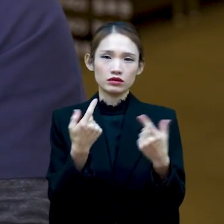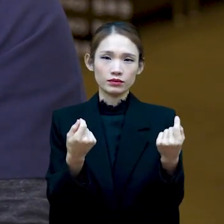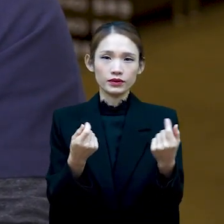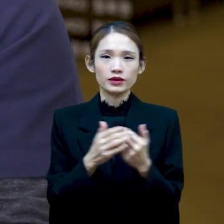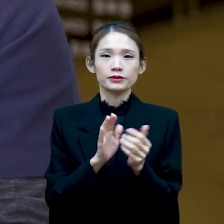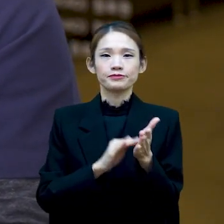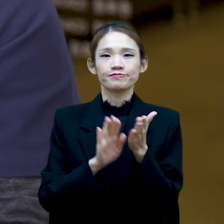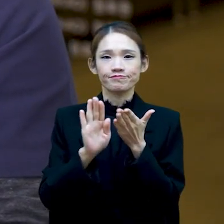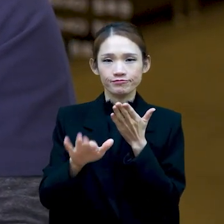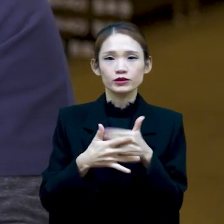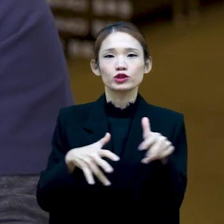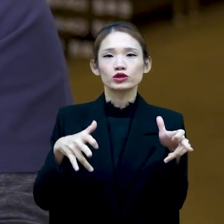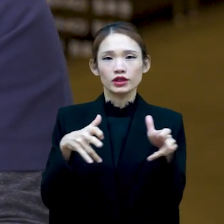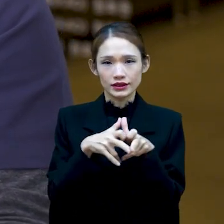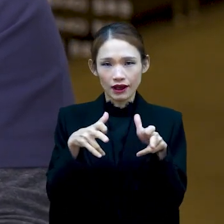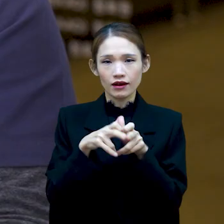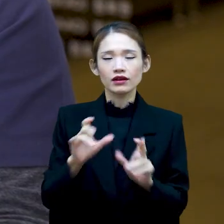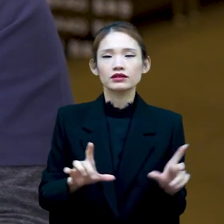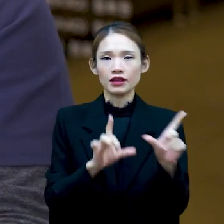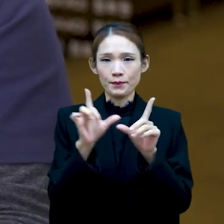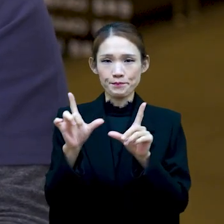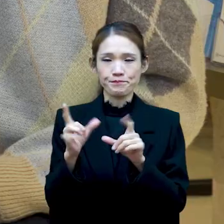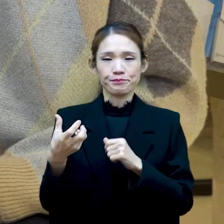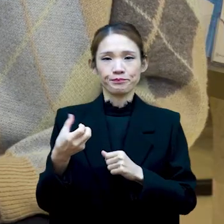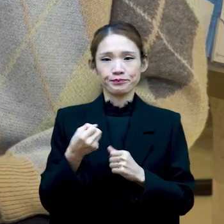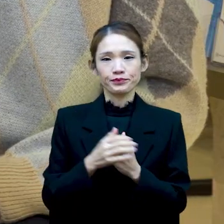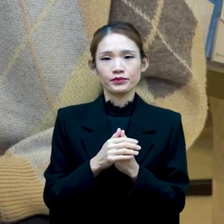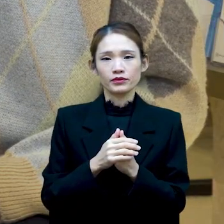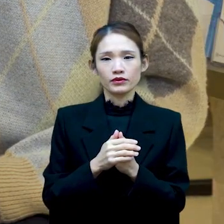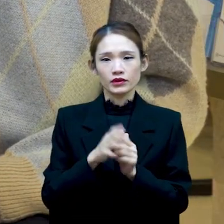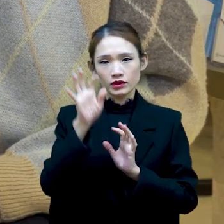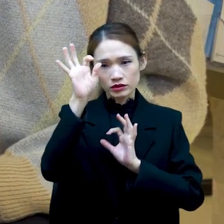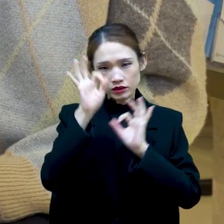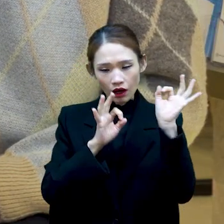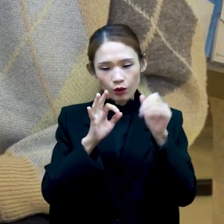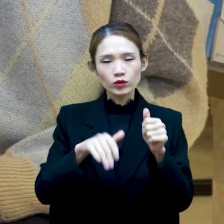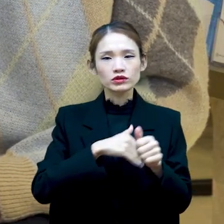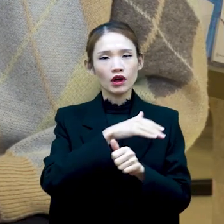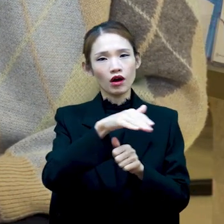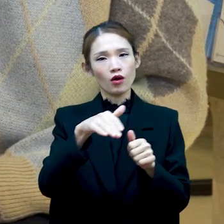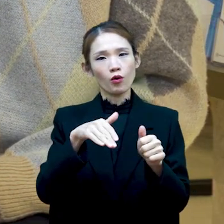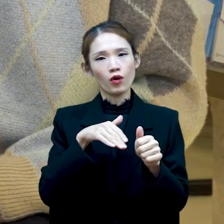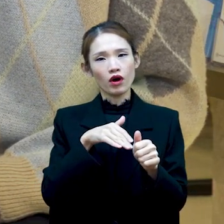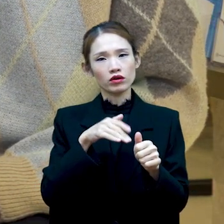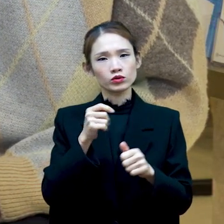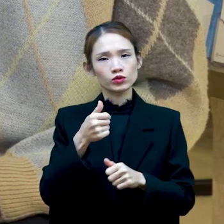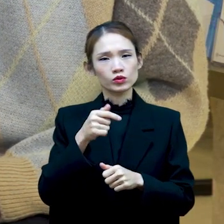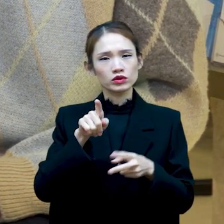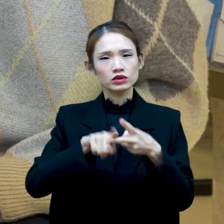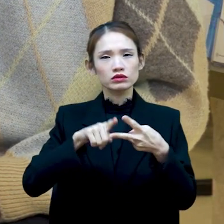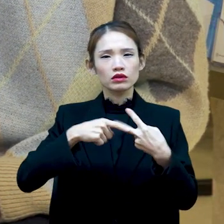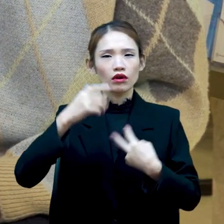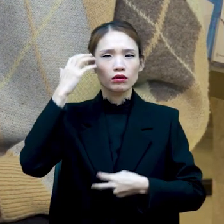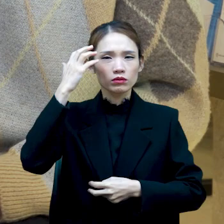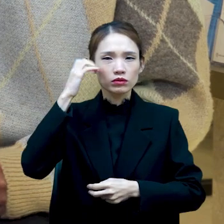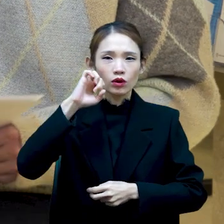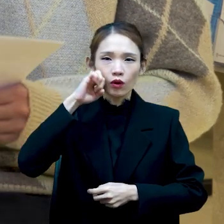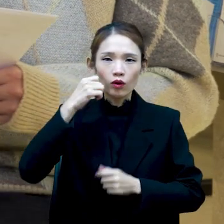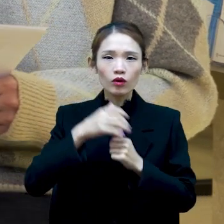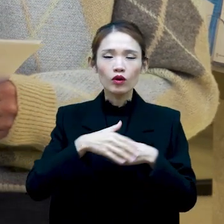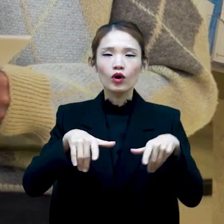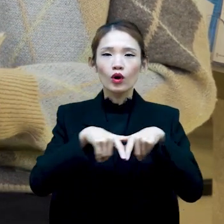일이라, 그래서 그 이후에 이제 장애인으로 살아가게 됐죠. 근데 저는 그 사고 상황이 약간 이해가 안 되기도